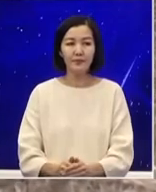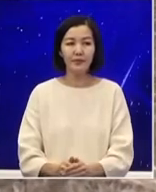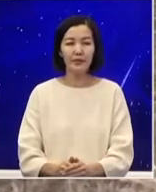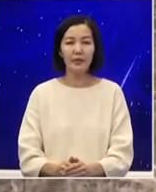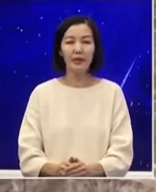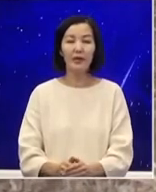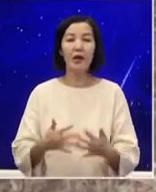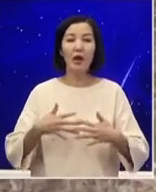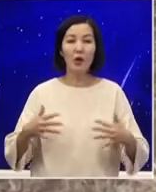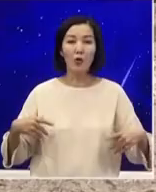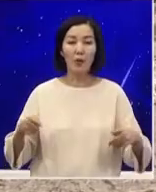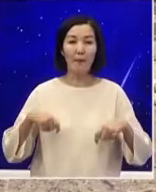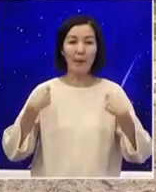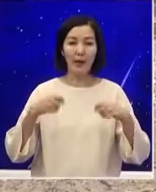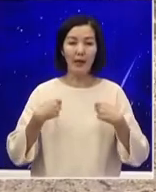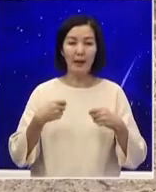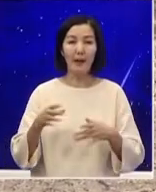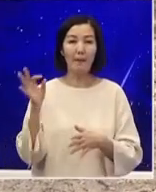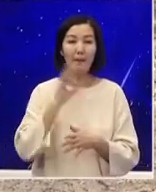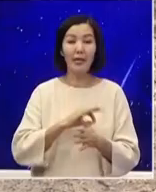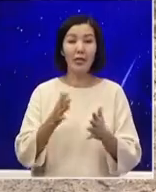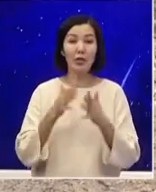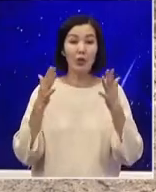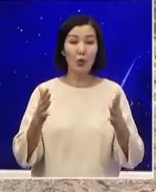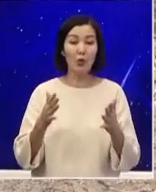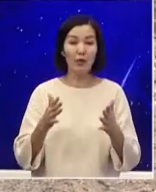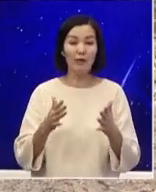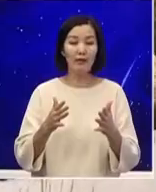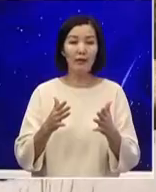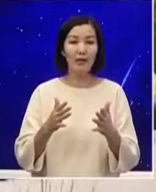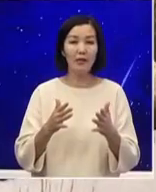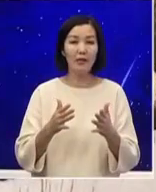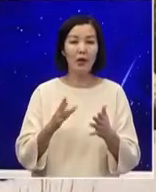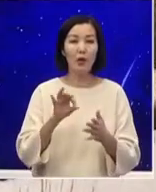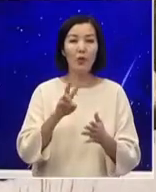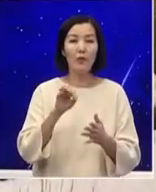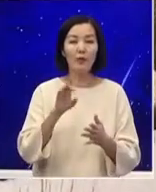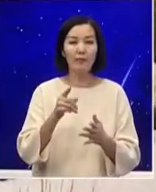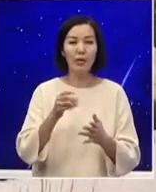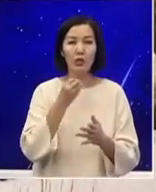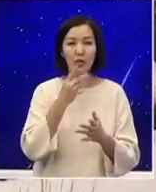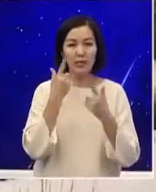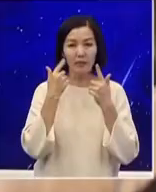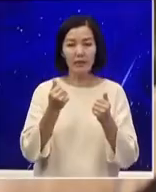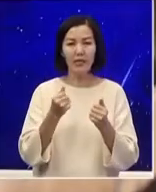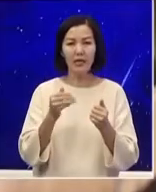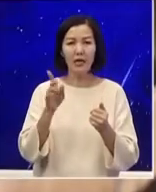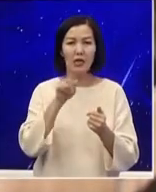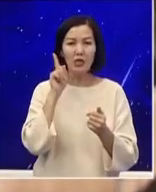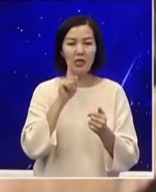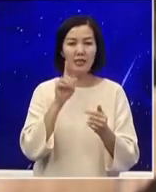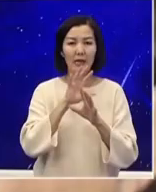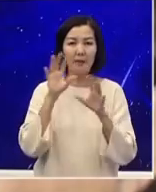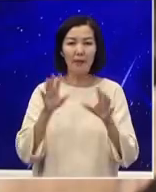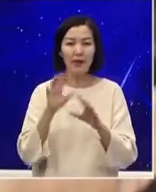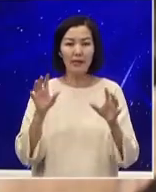Мал өсірсен қой өсір, пайдасы оның көл көсір. Халықтық нақыл. Өмірбек Ахметов жақсы біледі мұны. Жастайынан бақты,